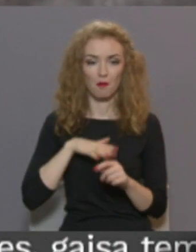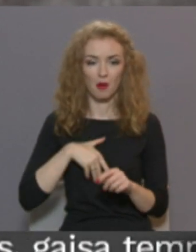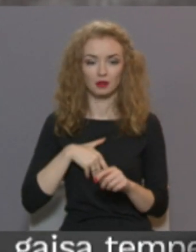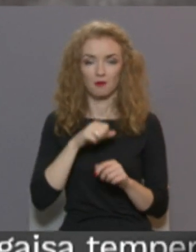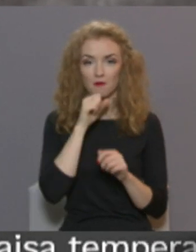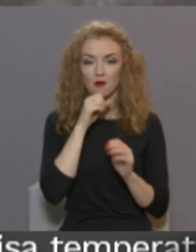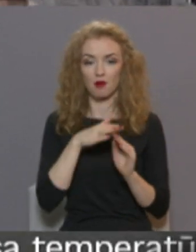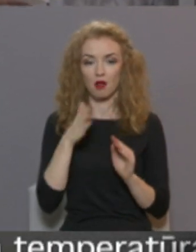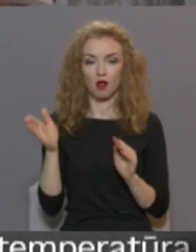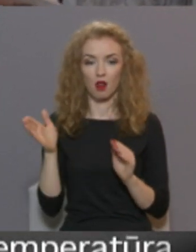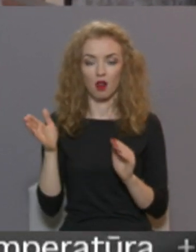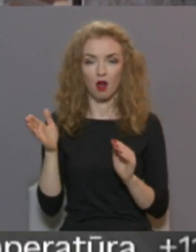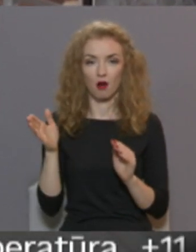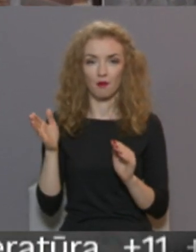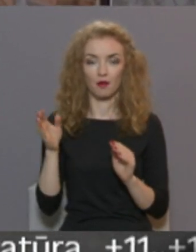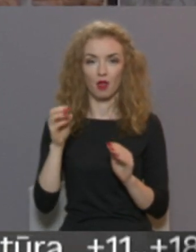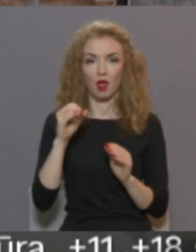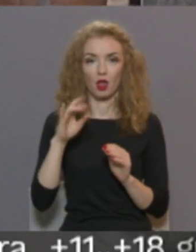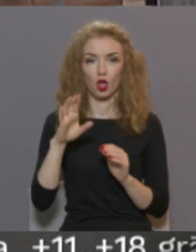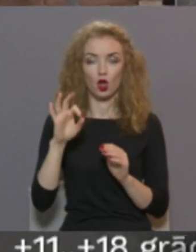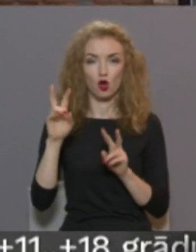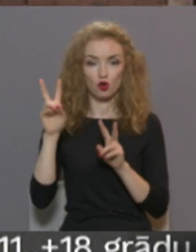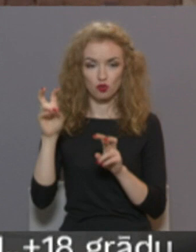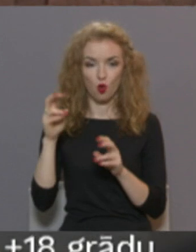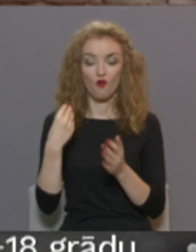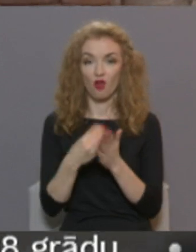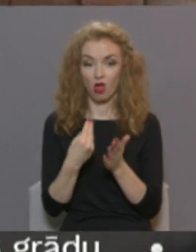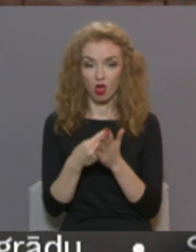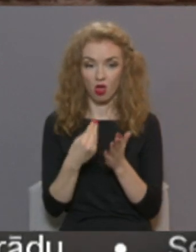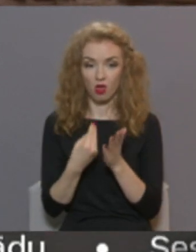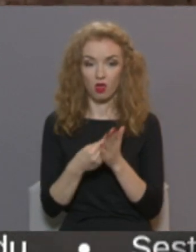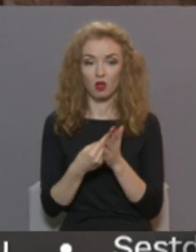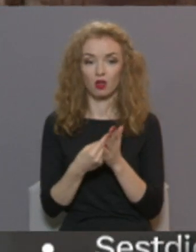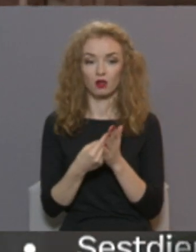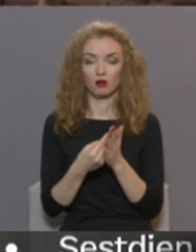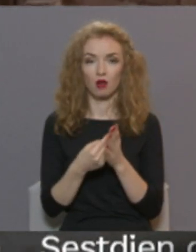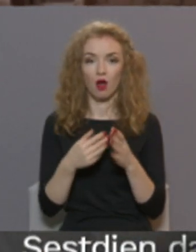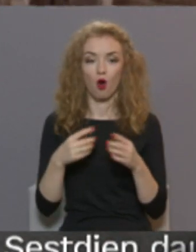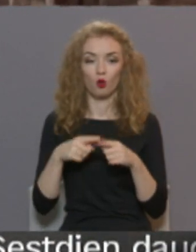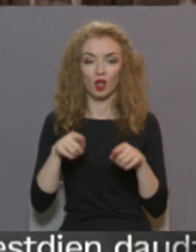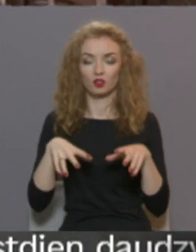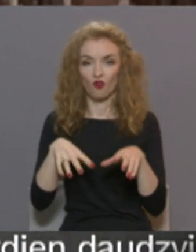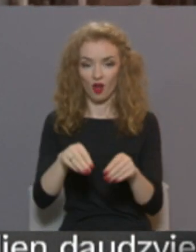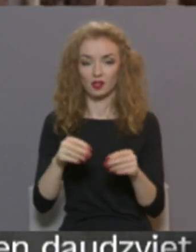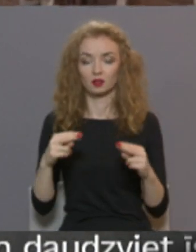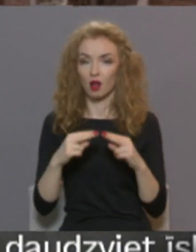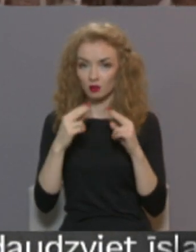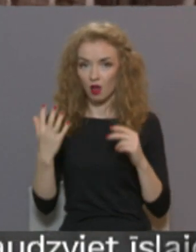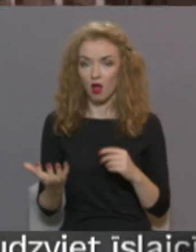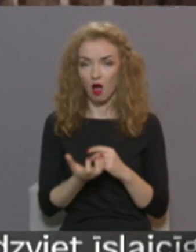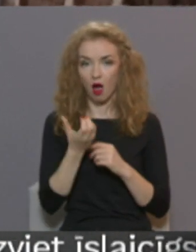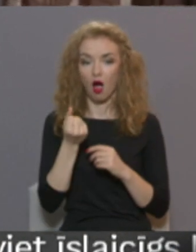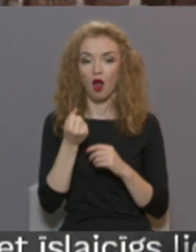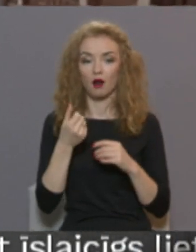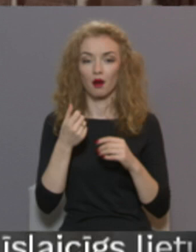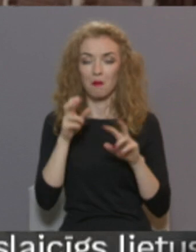vēlāk SIA Eiro eksperts veiktais novērtējums, kas tika veikts saskaņā ar